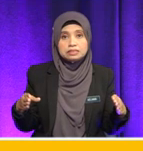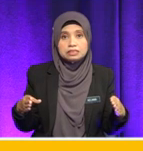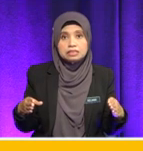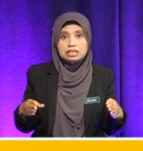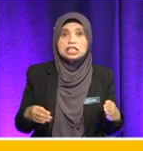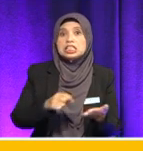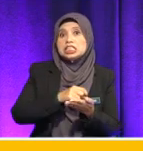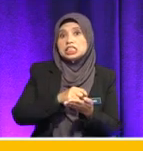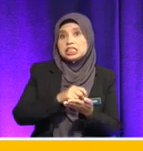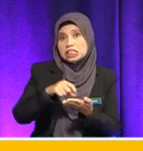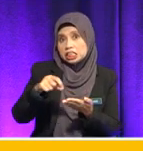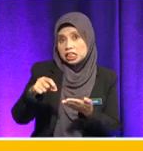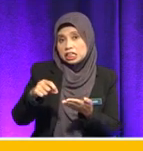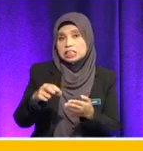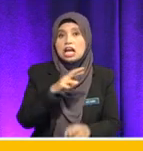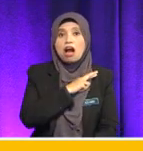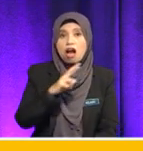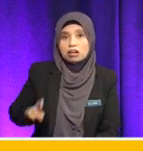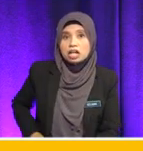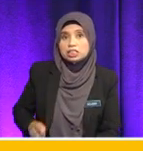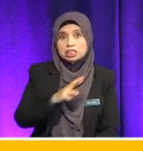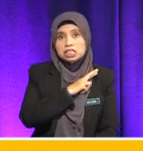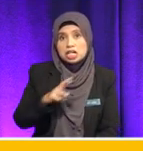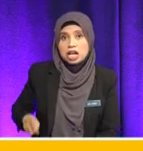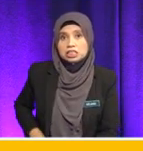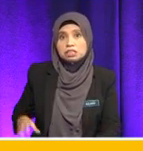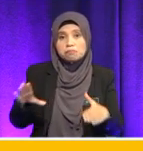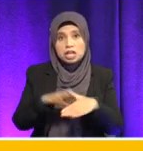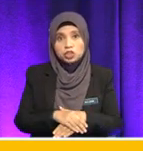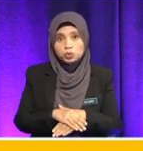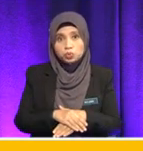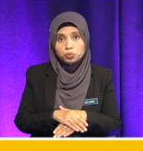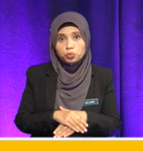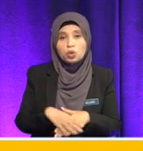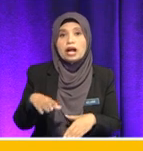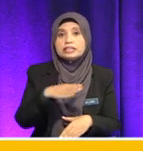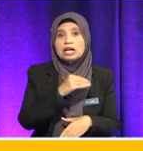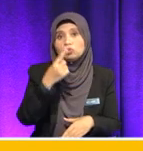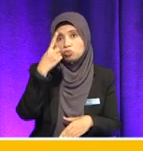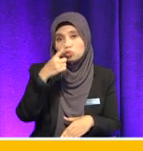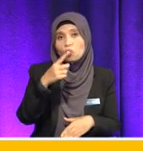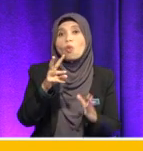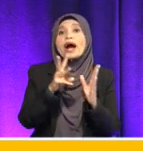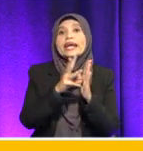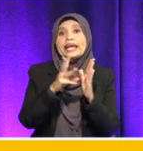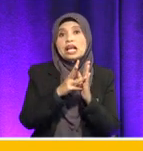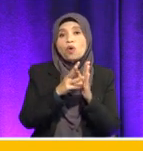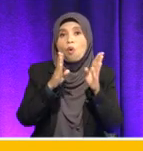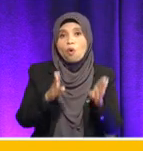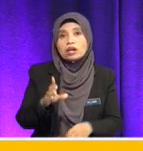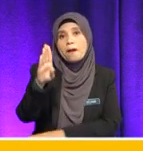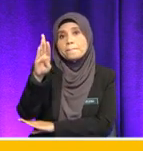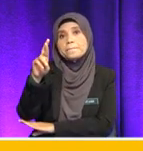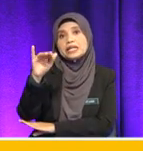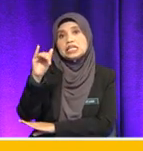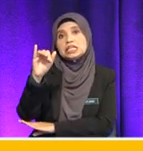ditandatangani oleh raja-raja Melayu se-download delivery bagi pihak bagi the queen Elizabeth The King saus Kuala